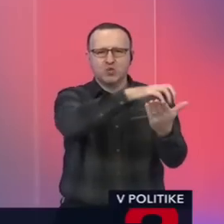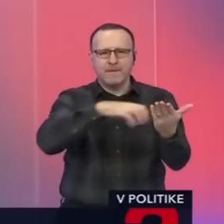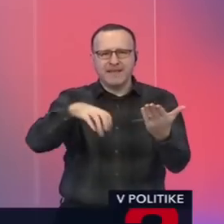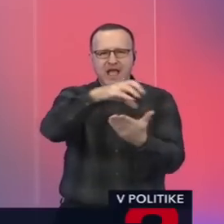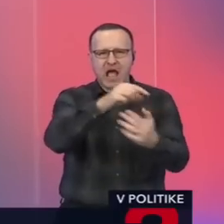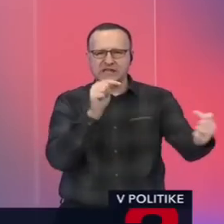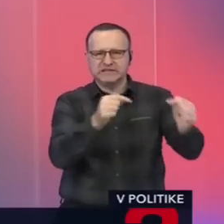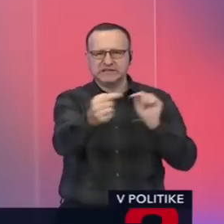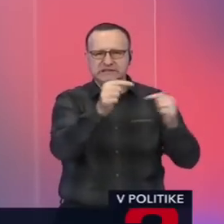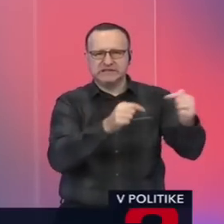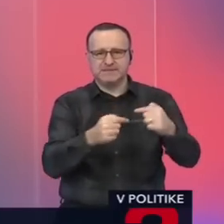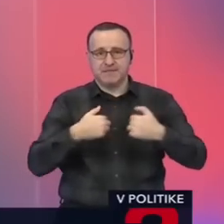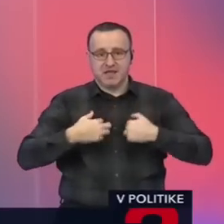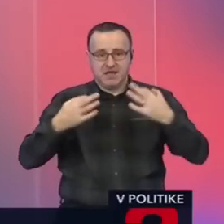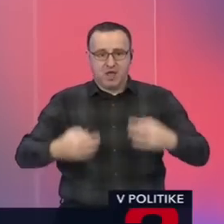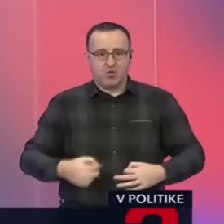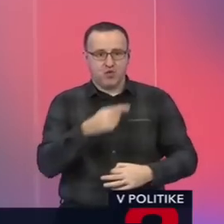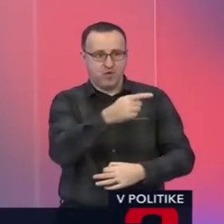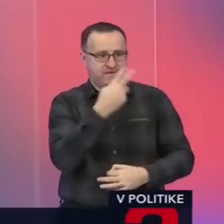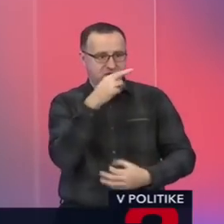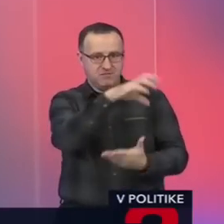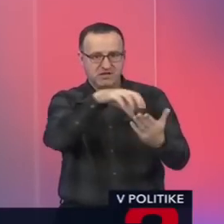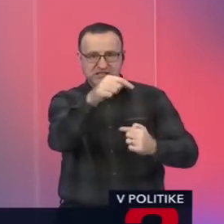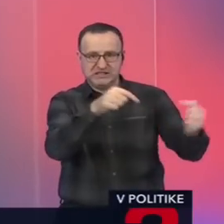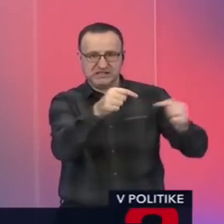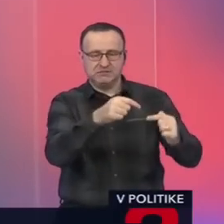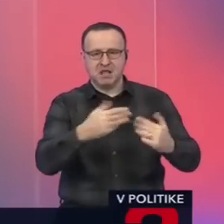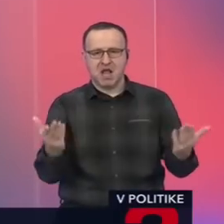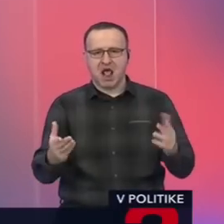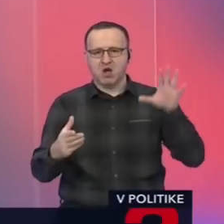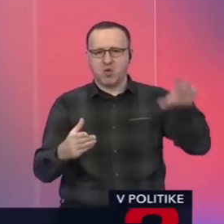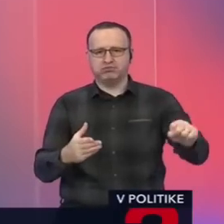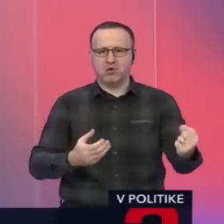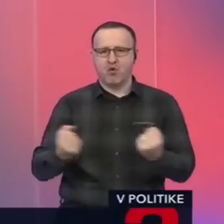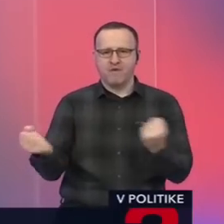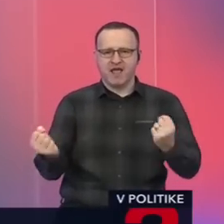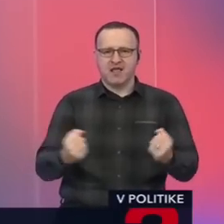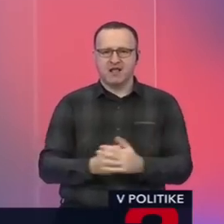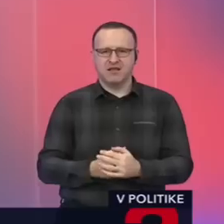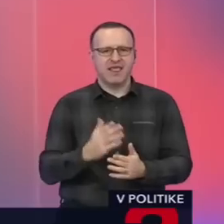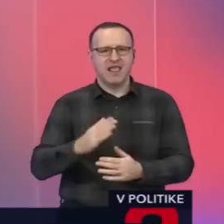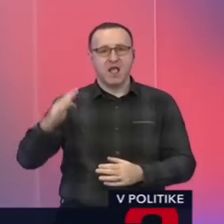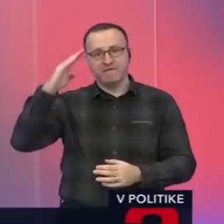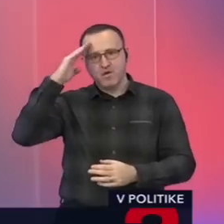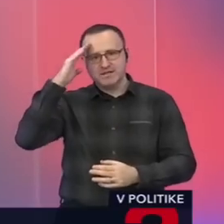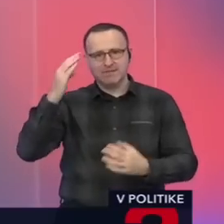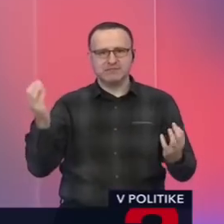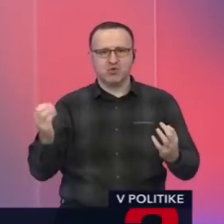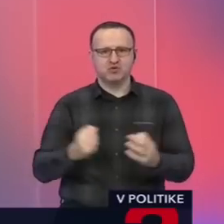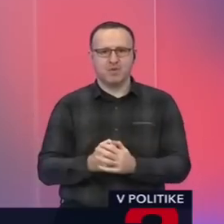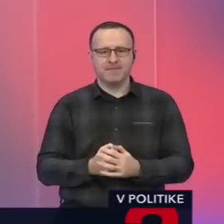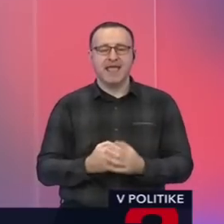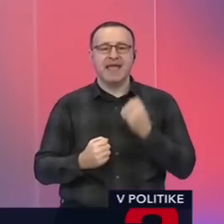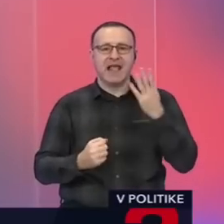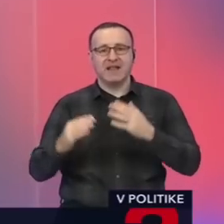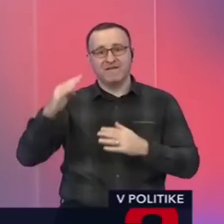aby ste jednoducho ho mohli ovládnuť. Čo najlepšie nevojenským spôsobom, alebo keď už vojenský, tak aby